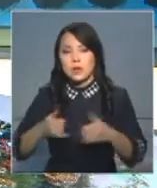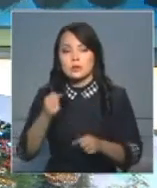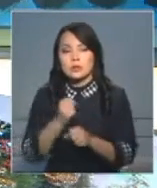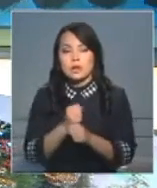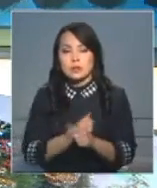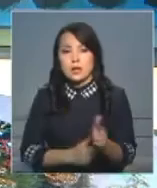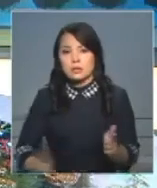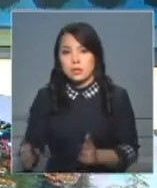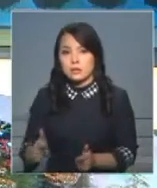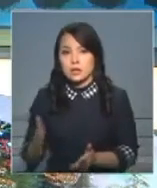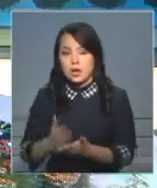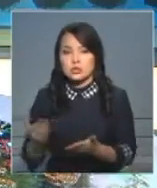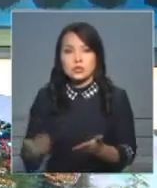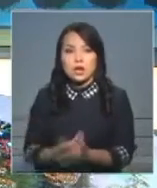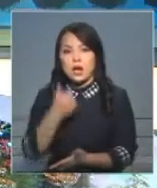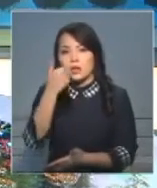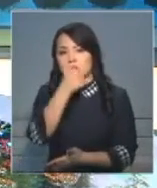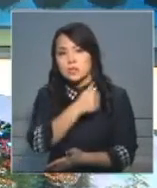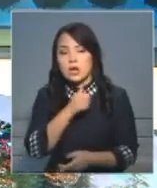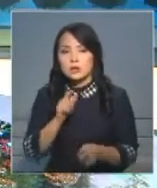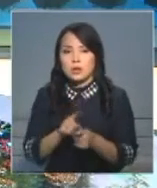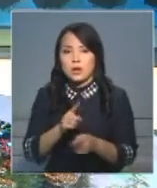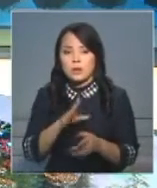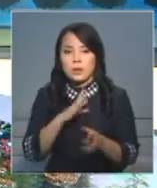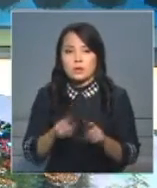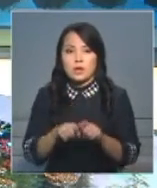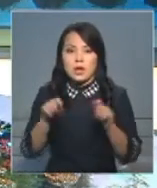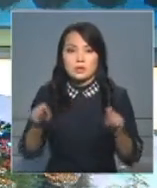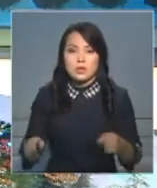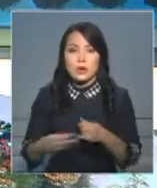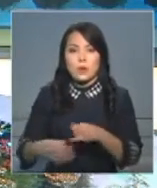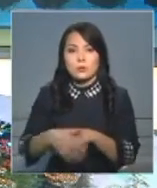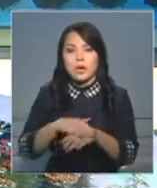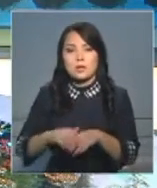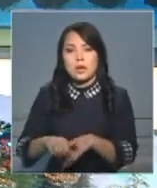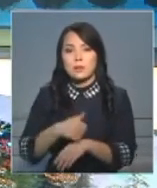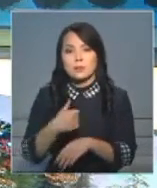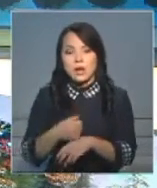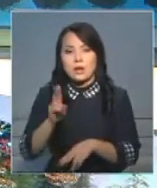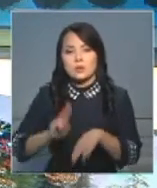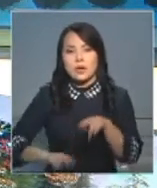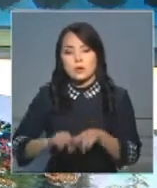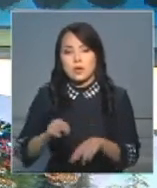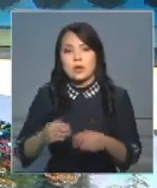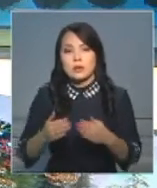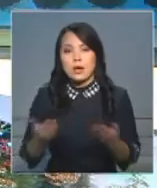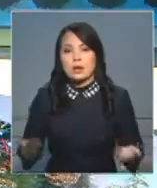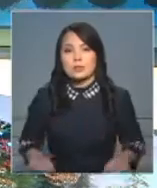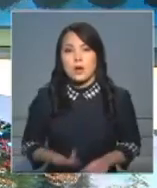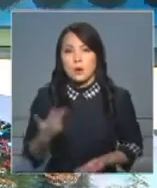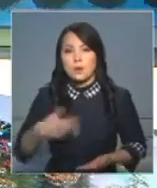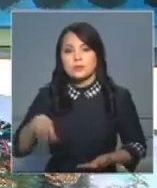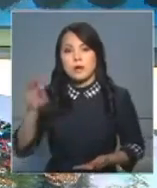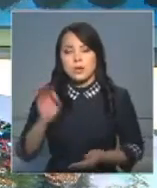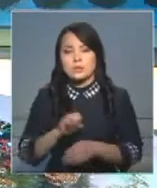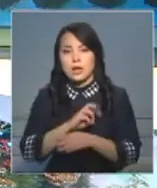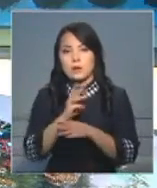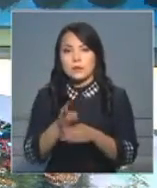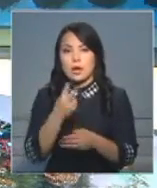Жаңа жылда жаңғырған қуатты комбинаттың өнімі өңірдегі баспана құрылысының 30% қамтитын болады, дейді мамандар.